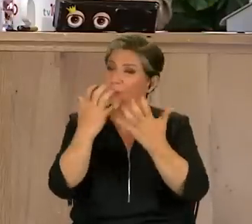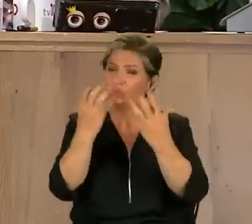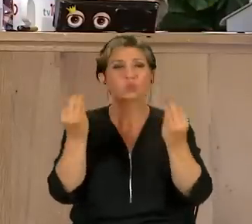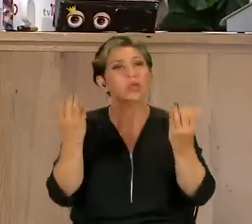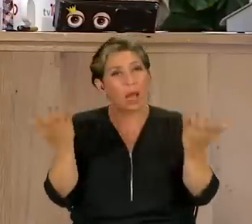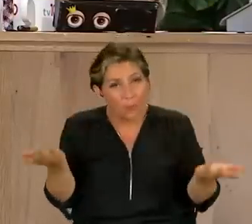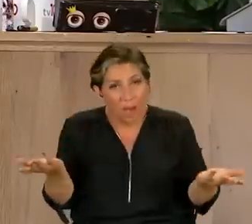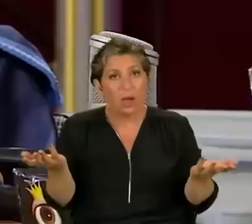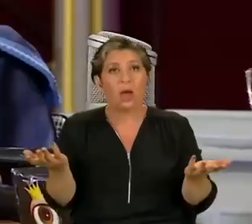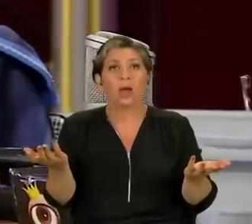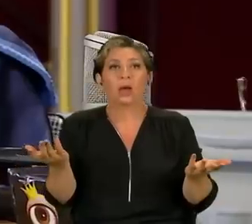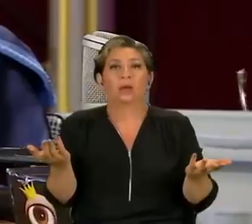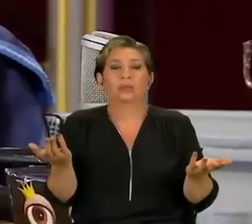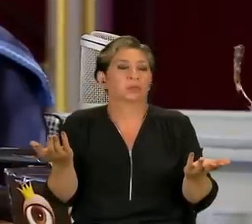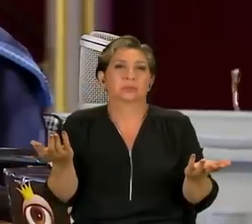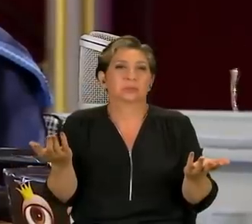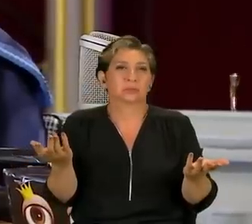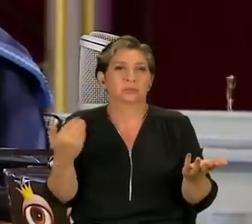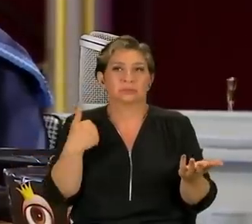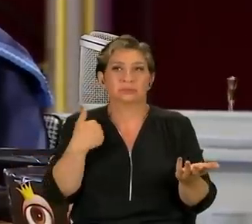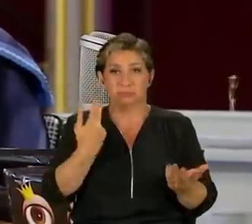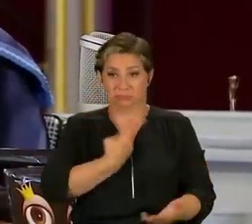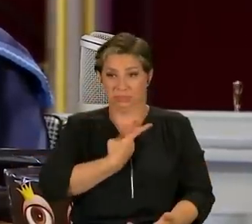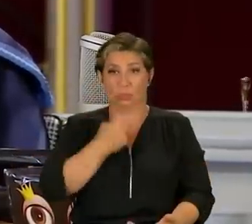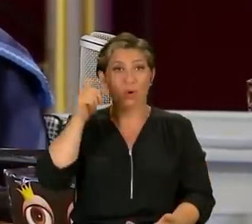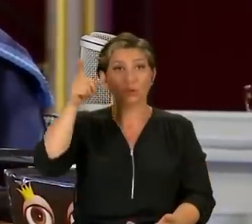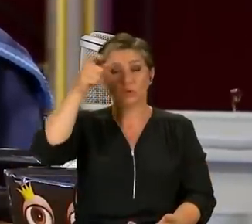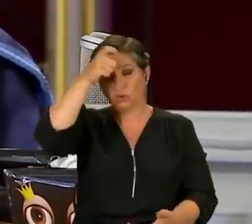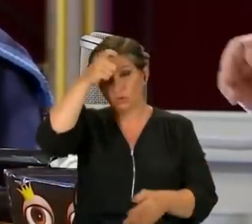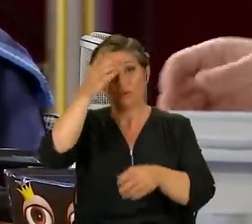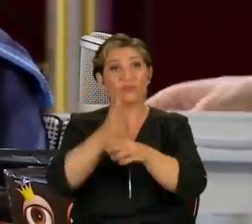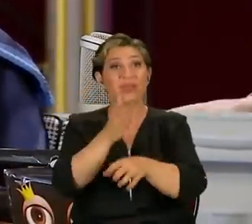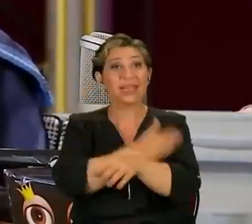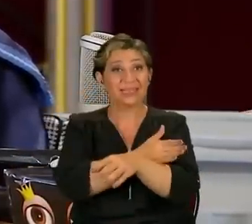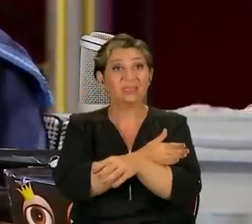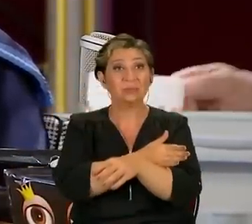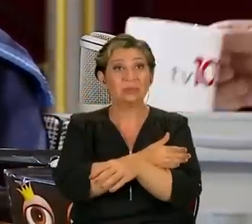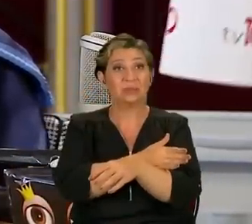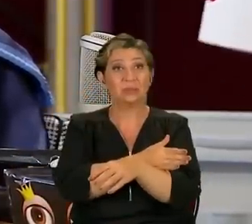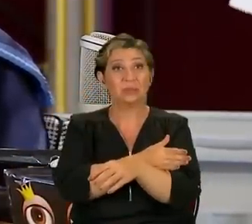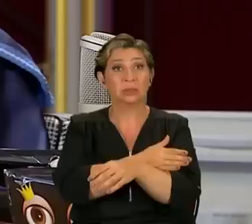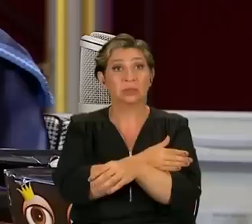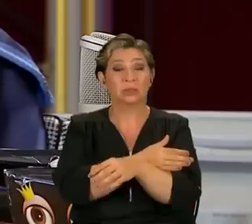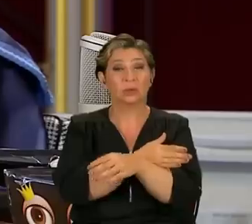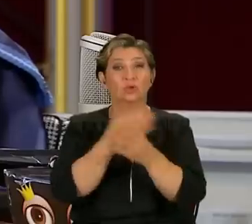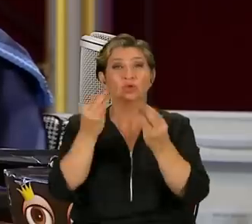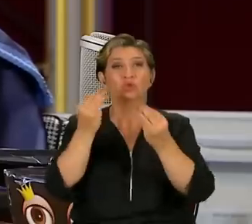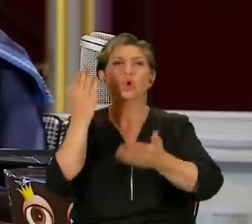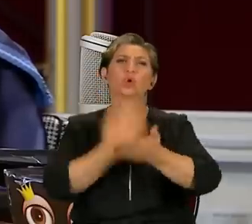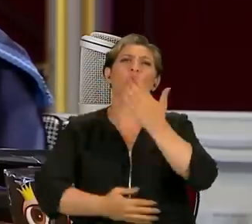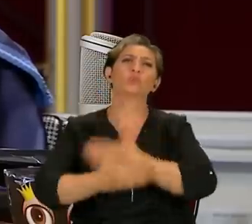olabilirler. Güzel. Ama bizim oradaki Türk vatandaşlarımızı